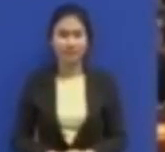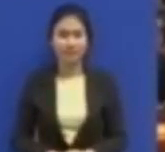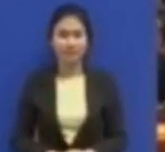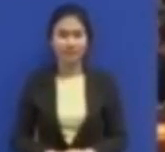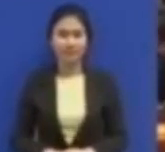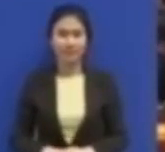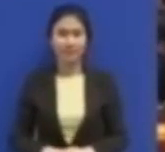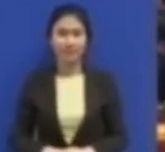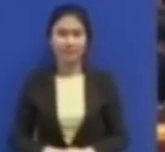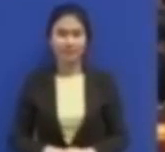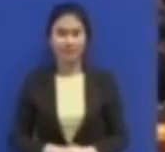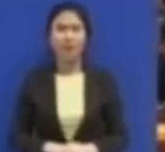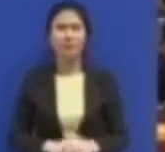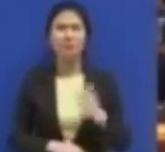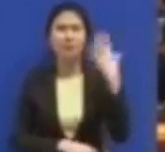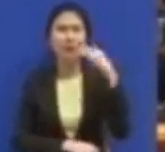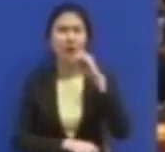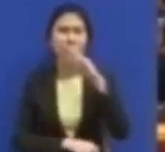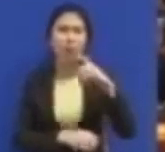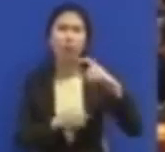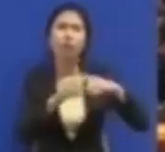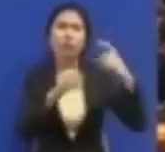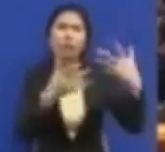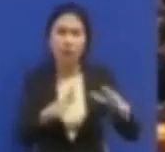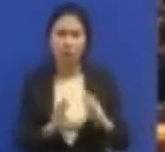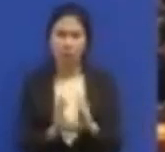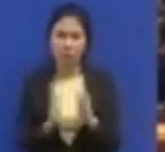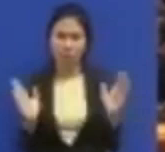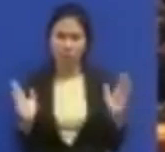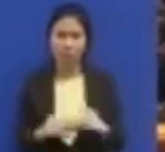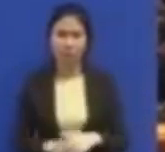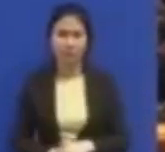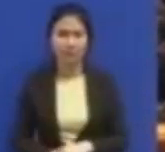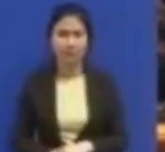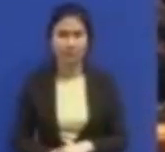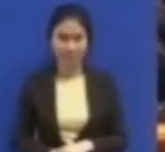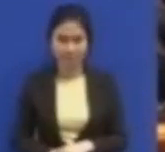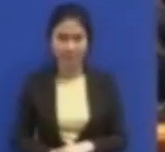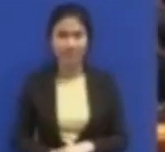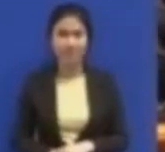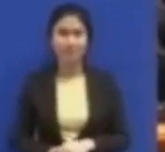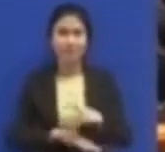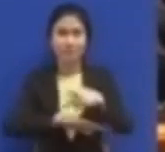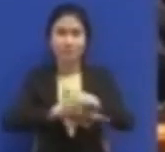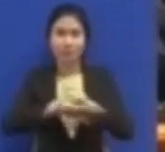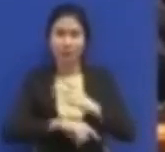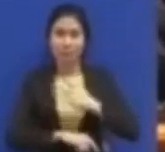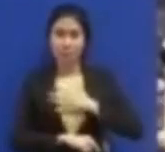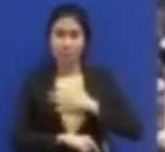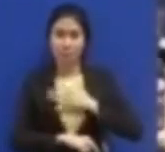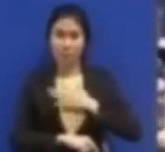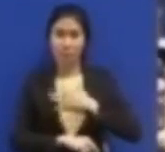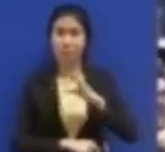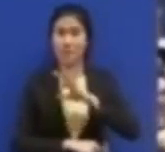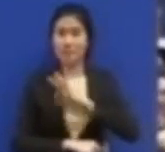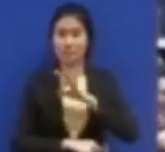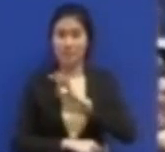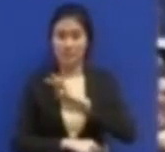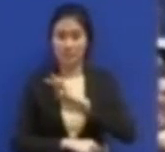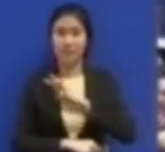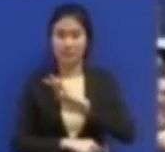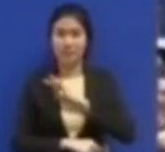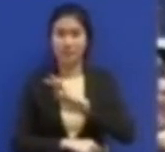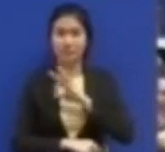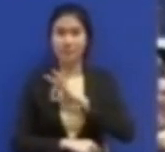ก็ถอนแล้ว ขอบคุณมากครับ ท่านประธานที่เคารพครับกระผมจิรายุห่วงทรัพย์สมาชิกสภาผู้แทนราษฎร